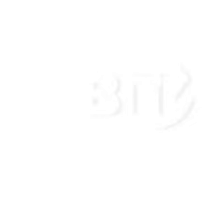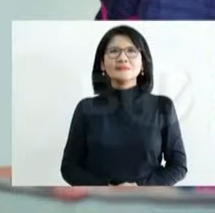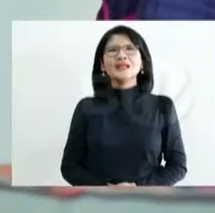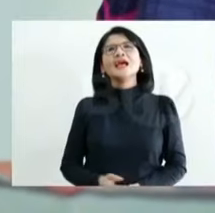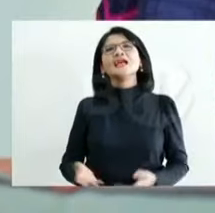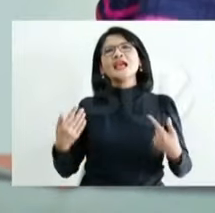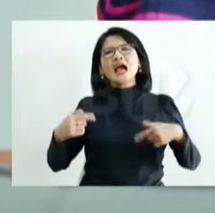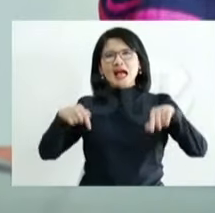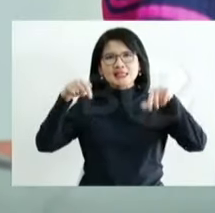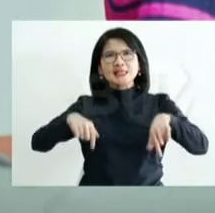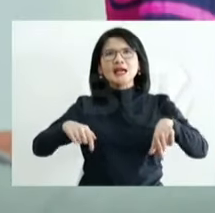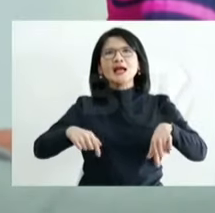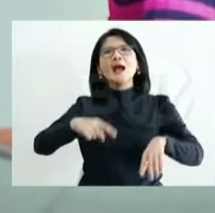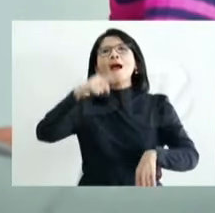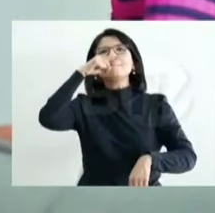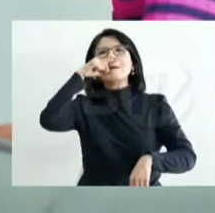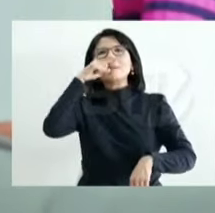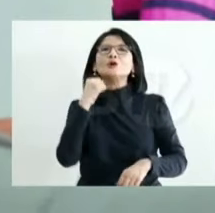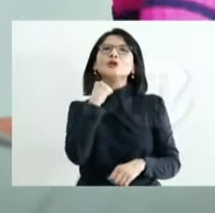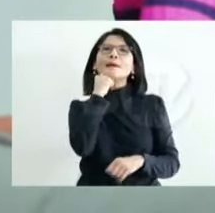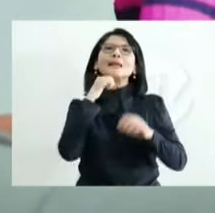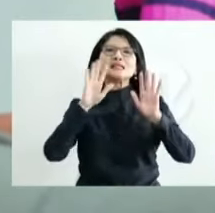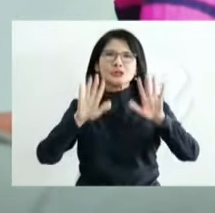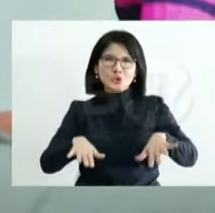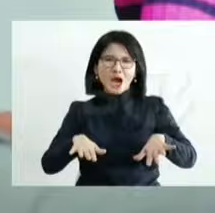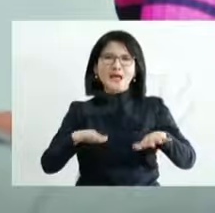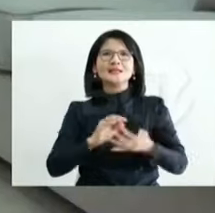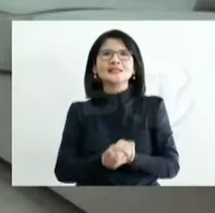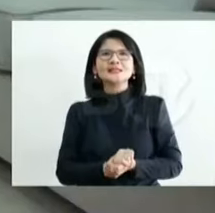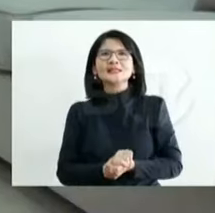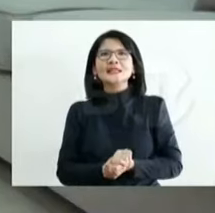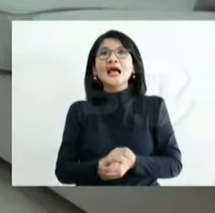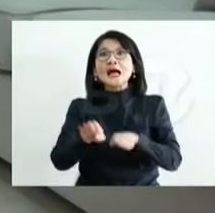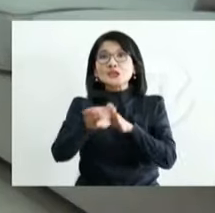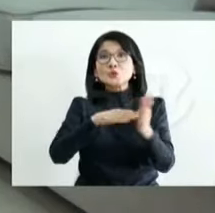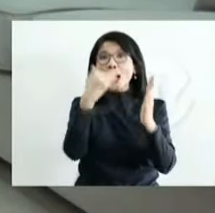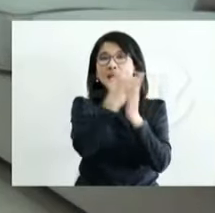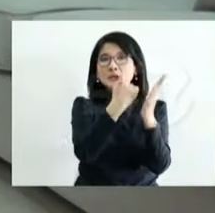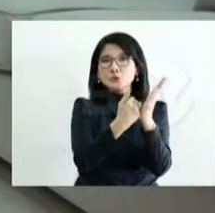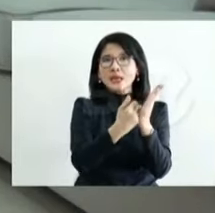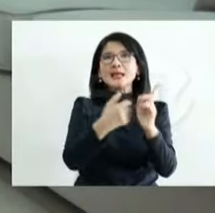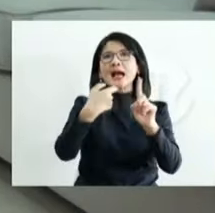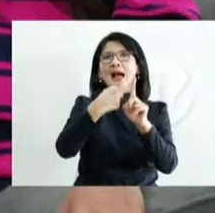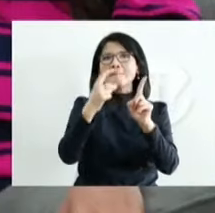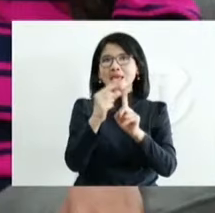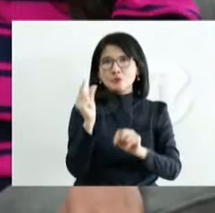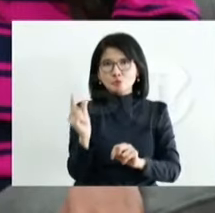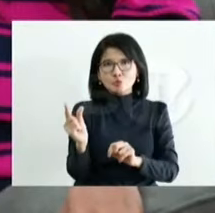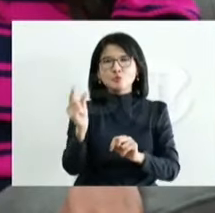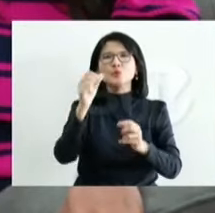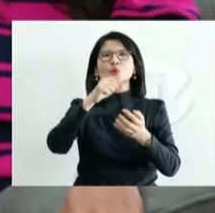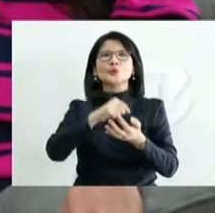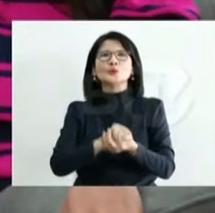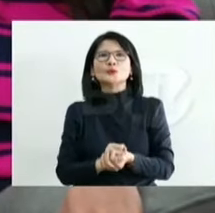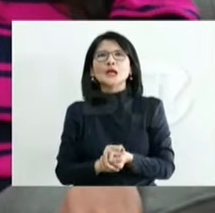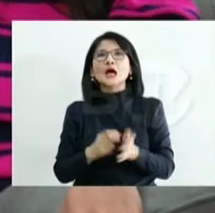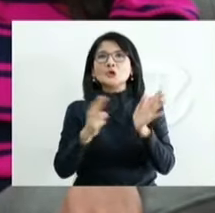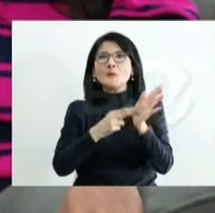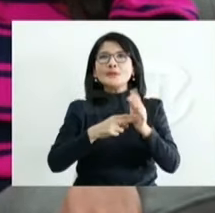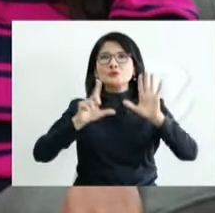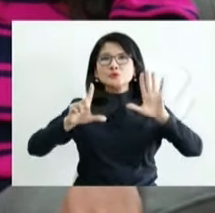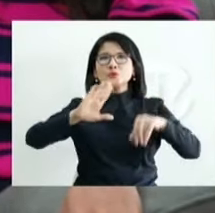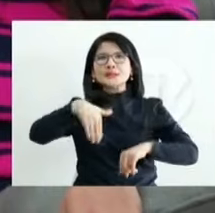untuk ya sekarang kan Bapak sudah jadi pensiunan sesuai dengan PKPU atau peraturan Komisi Pemilihan